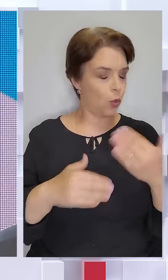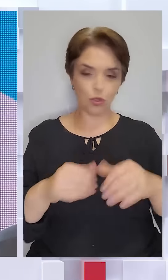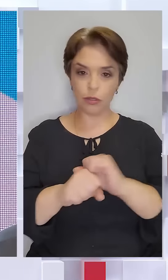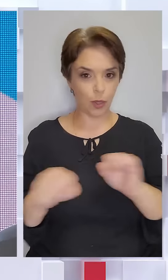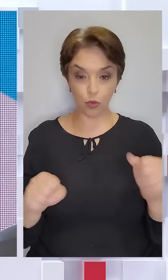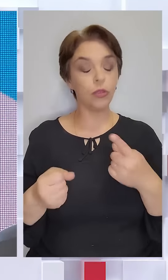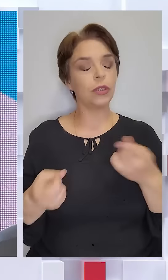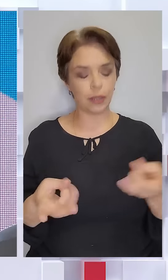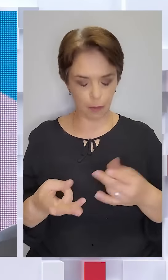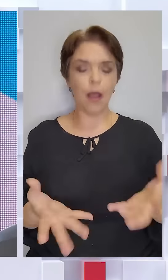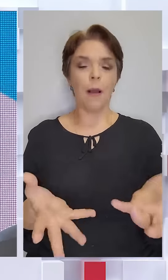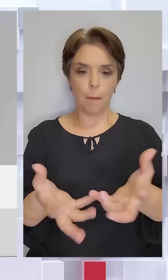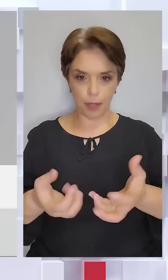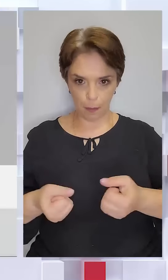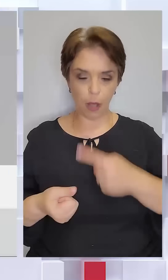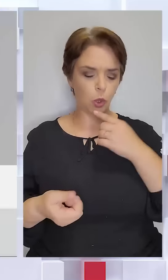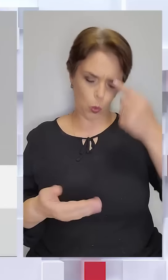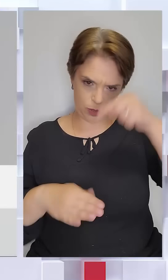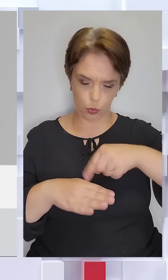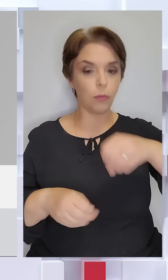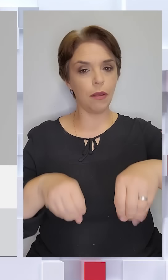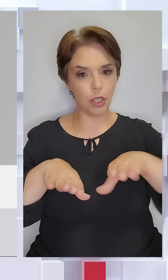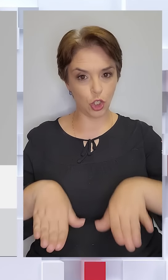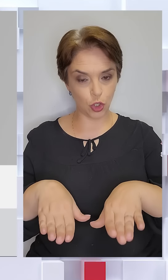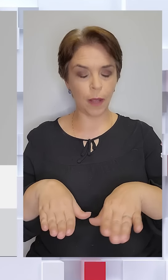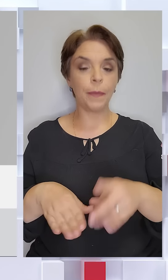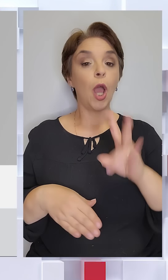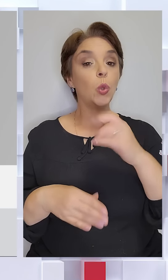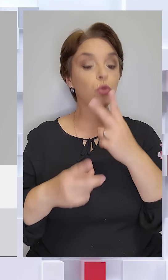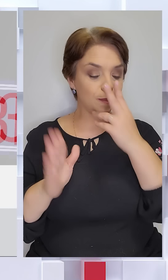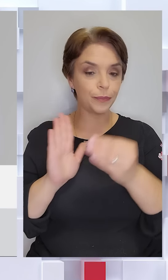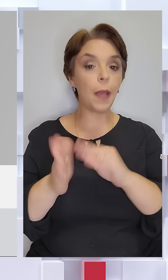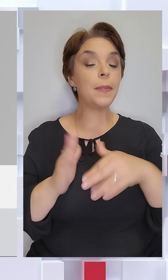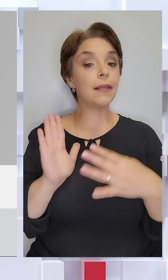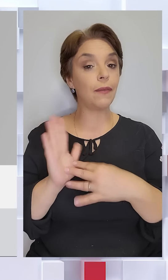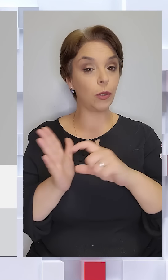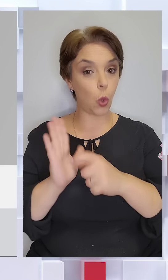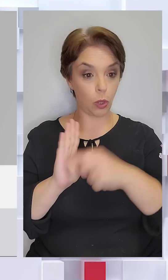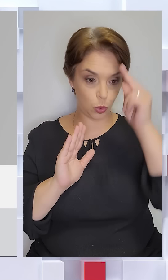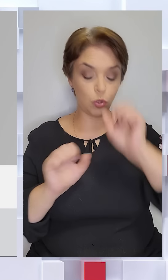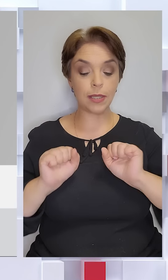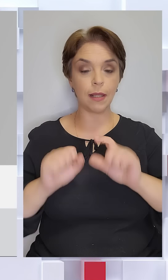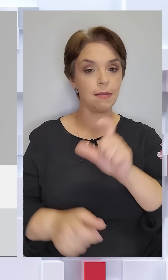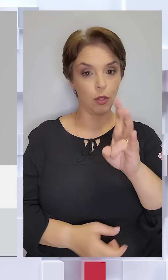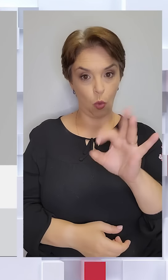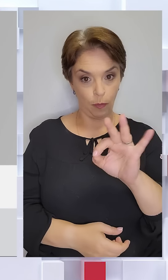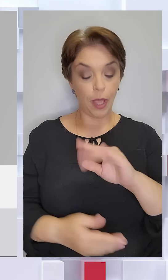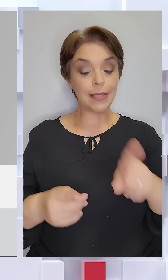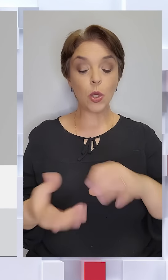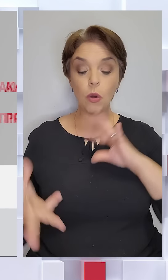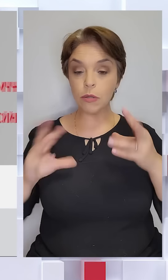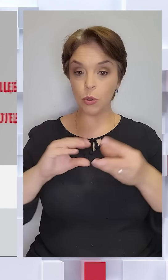Вже треба приймати усвідомлене рішення. Реформа НУШ передбачає, після 9 класу учні складають ЗНО. За